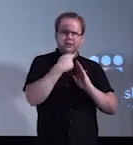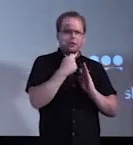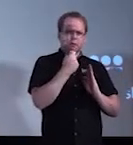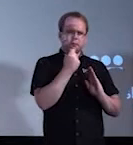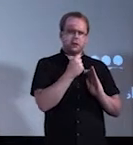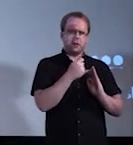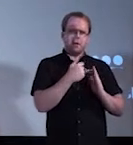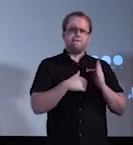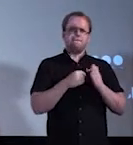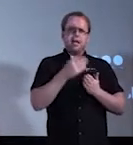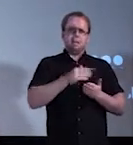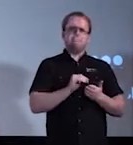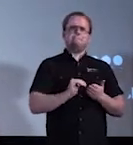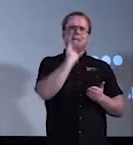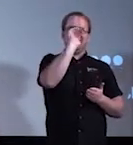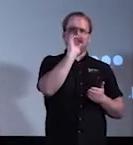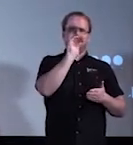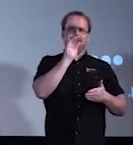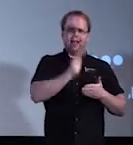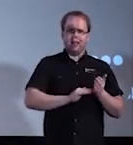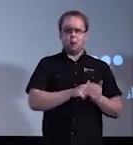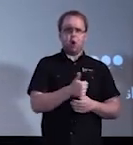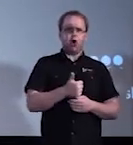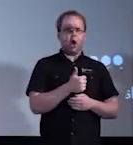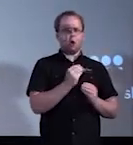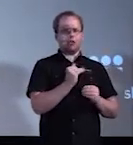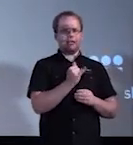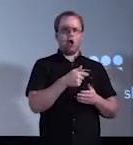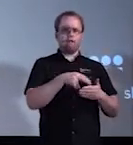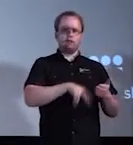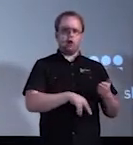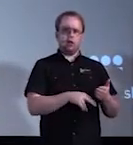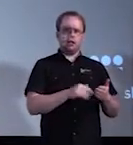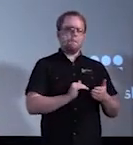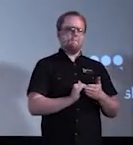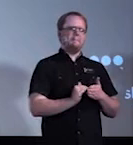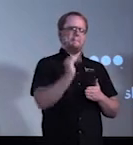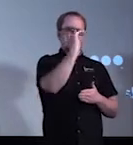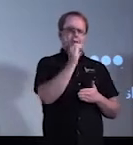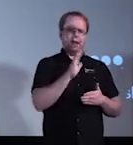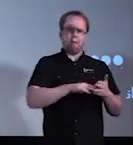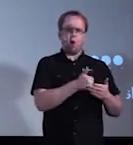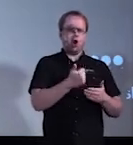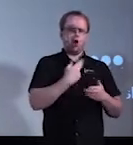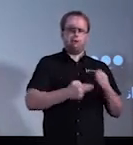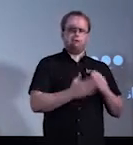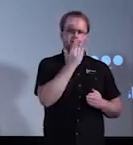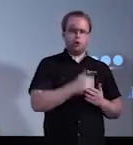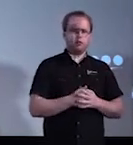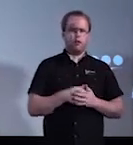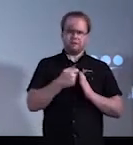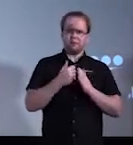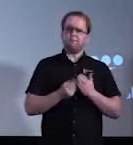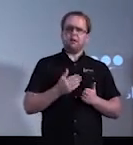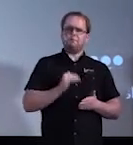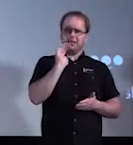mer än att hanteras i ett avtal. Vad säger du nu? Ska hon twittra ut det med detsamma? Ja, nu ska jag. Filmen är värd så mycket